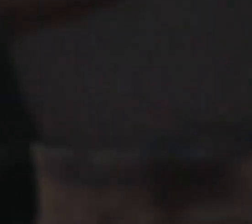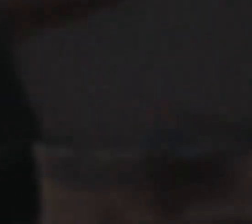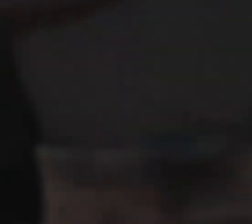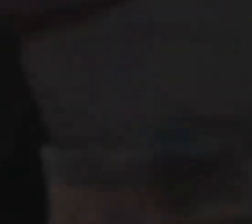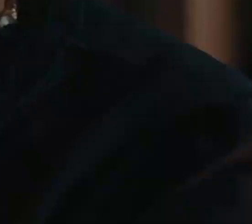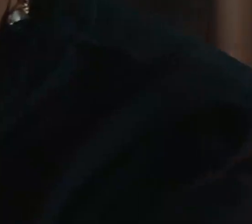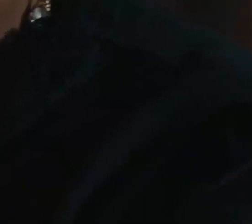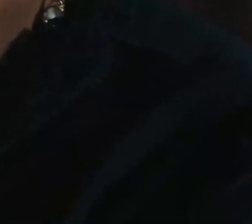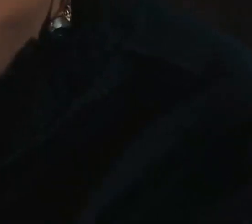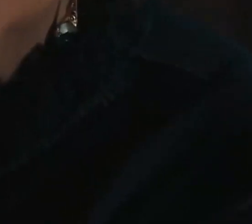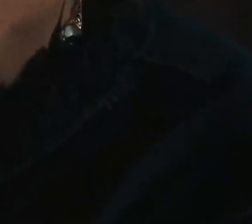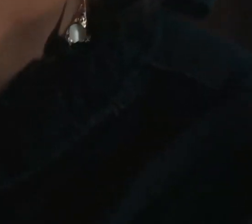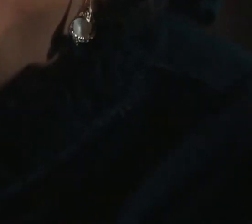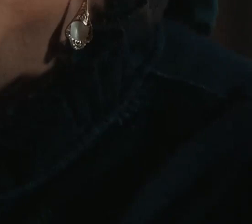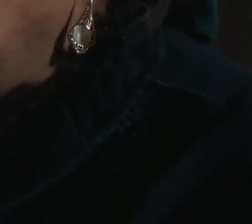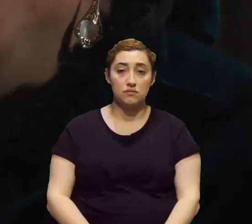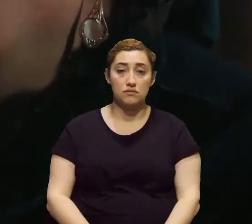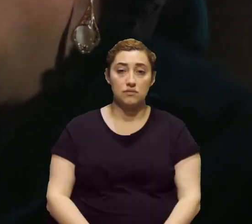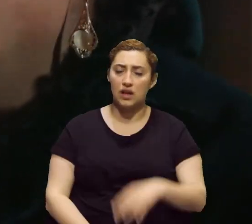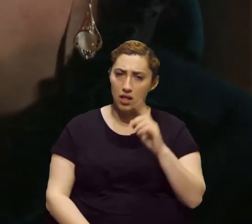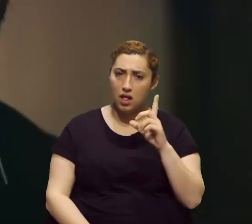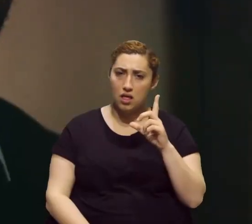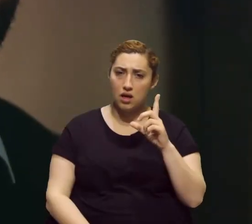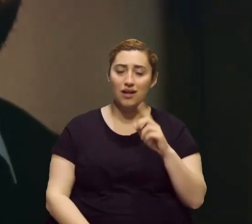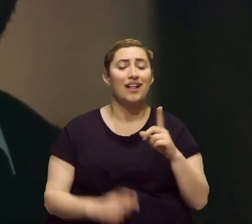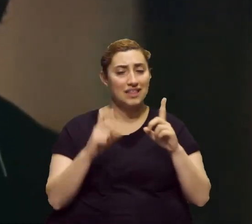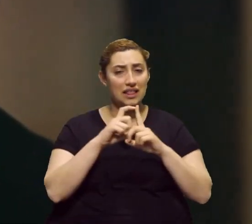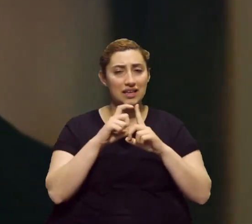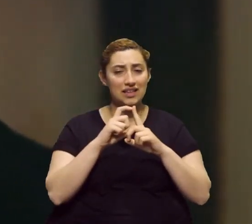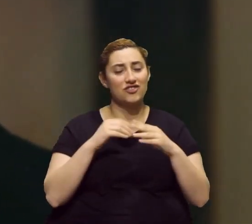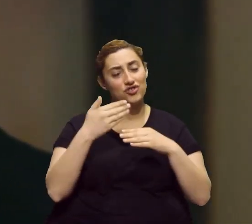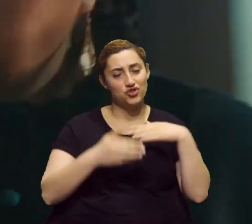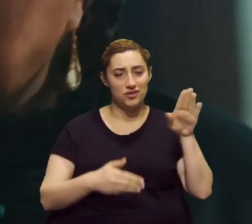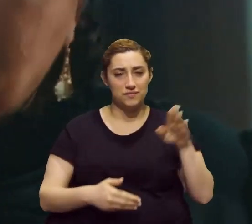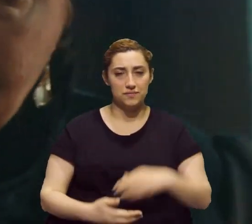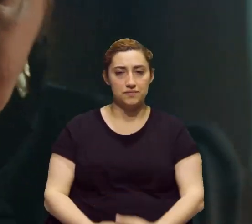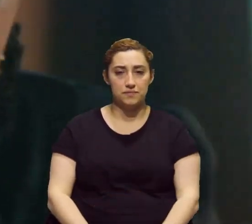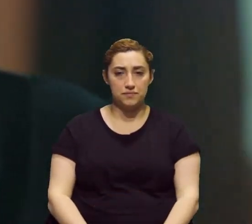Kelepçeleri fark etti. Dehşetle bakıyor Leyla'ya. Leyla! Dadı, dışarı.